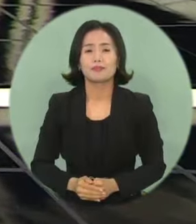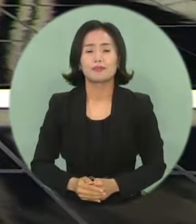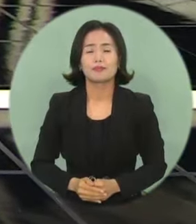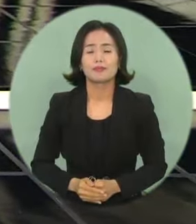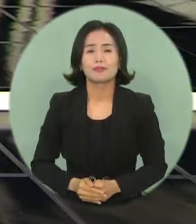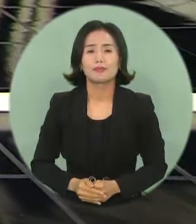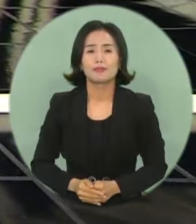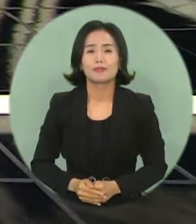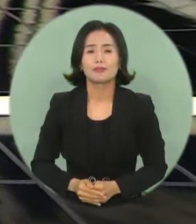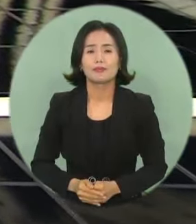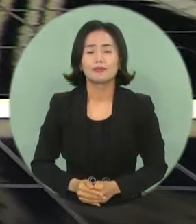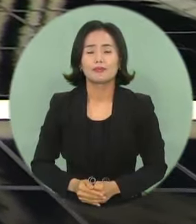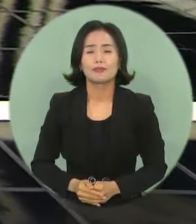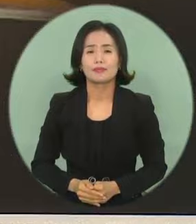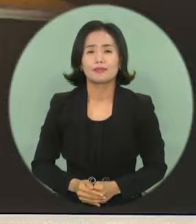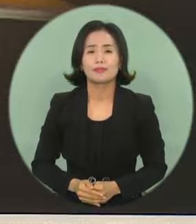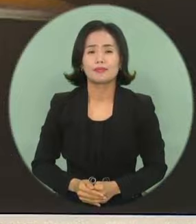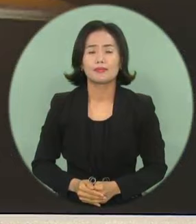뉴스 유민호입니다.